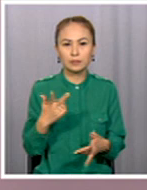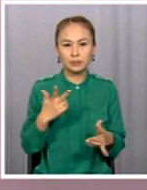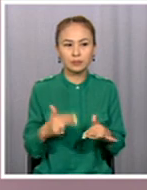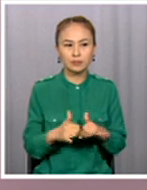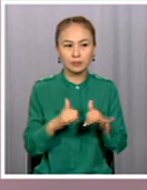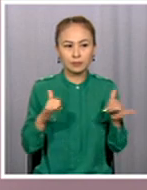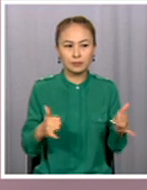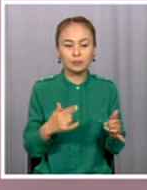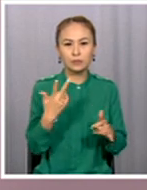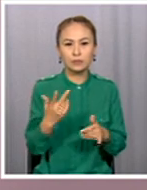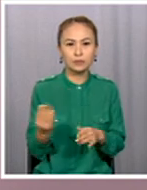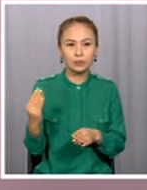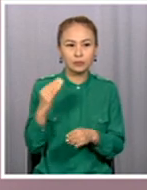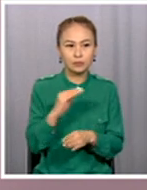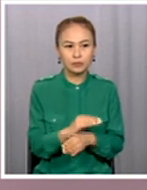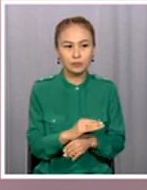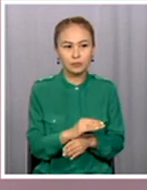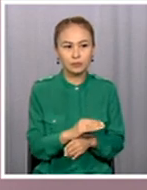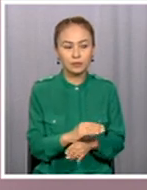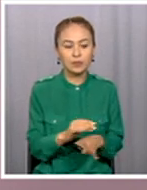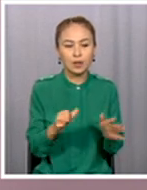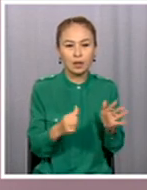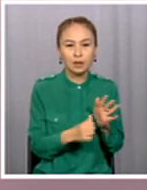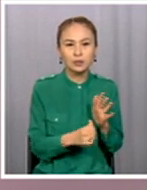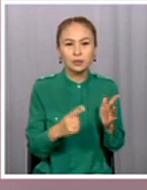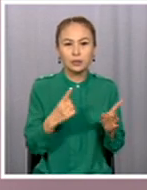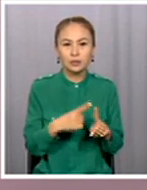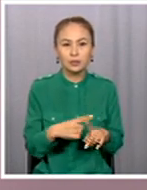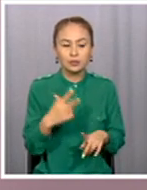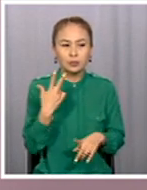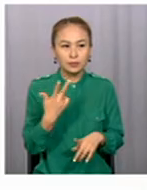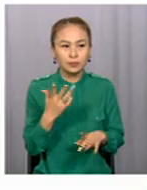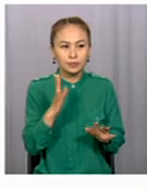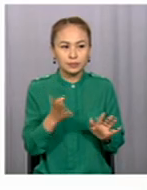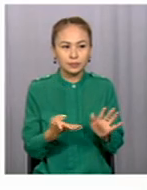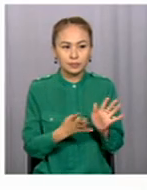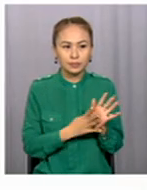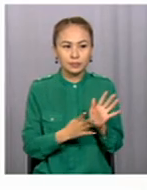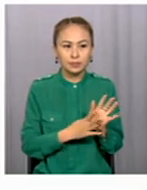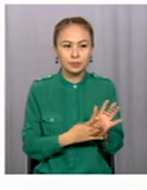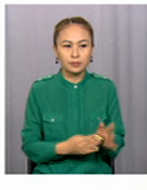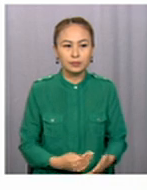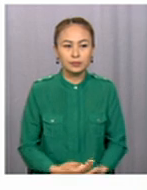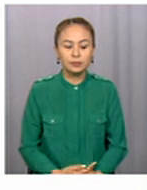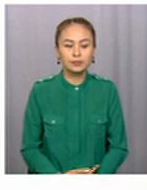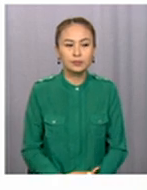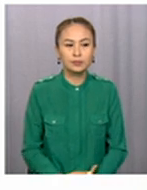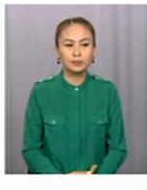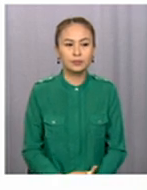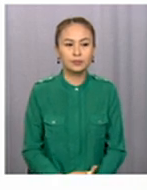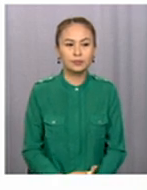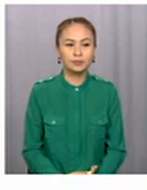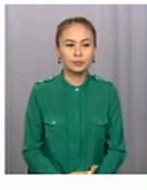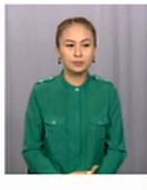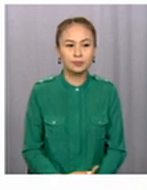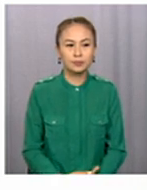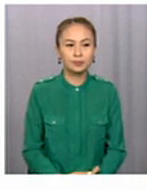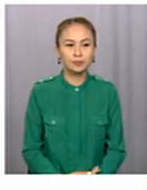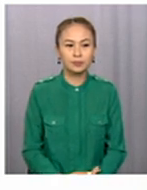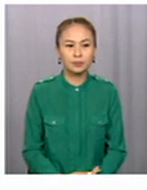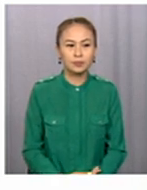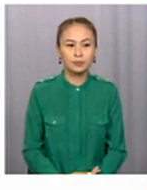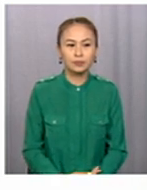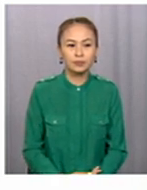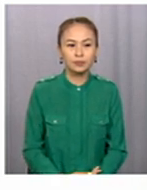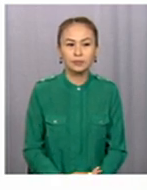3-ке қосамыз. 6 мен 3-тің қосындысы 9-ға тең. Яғни, БС қабырғасының ұзындығы 9 метр